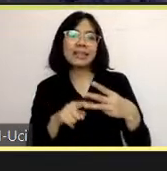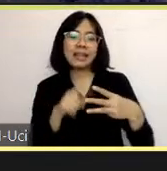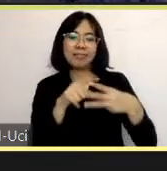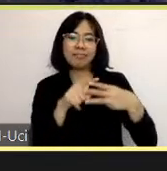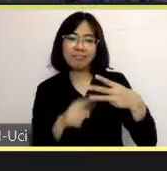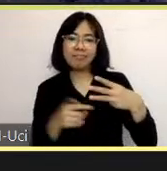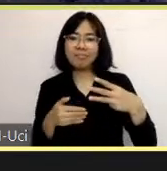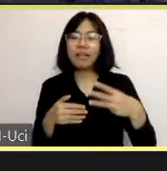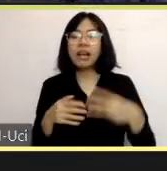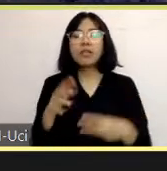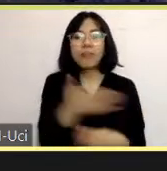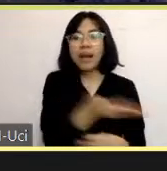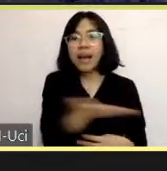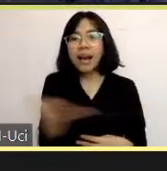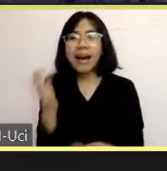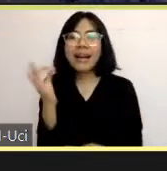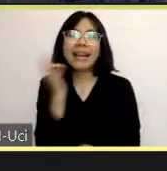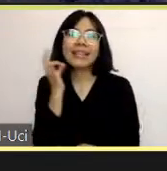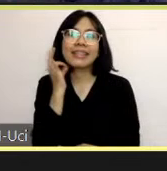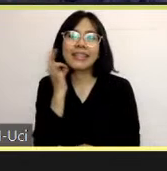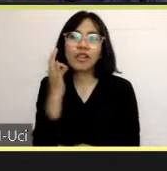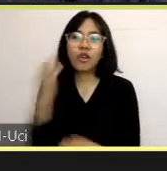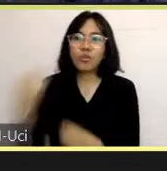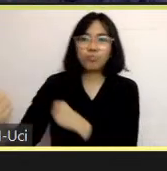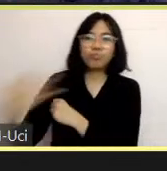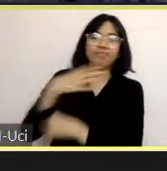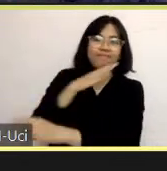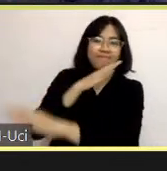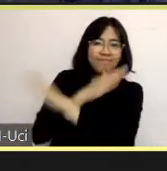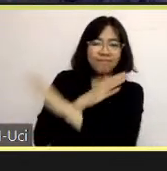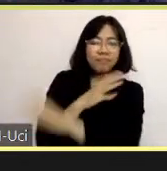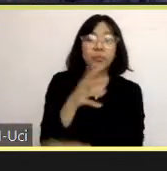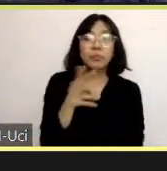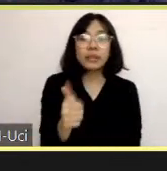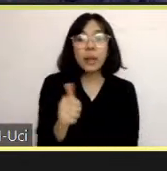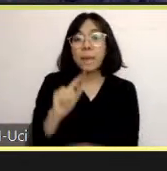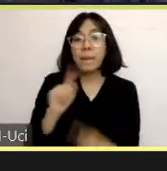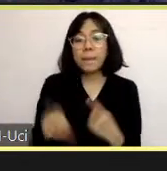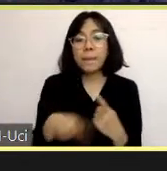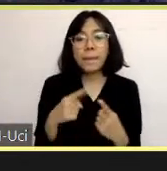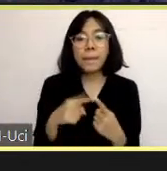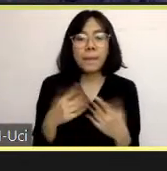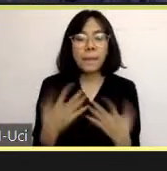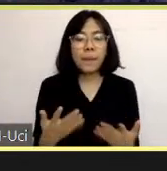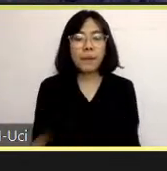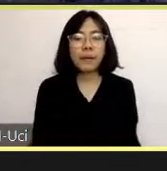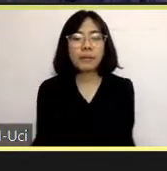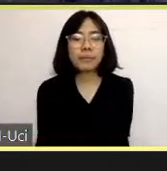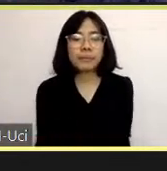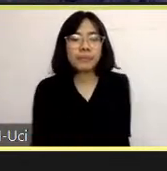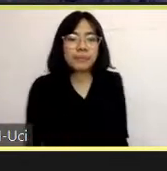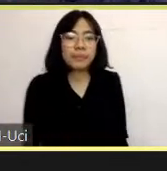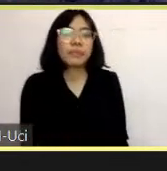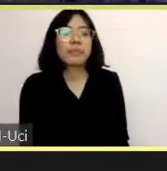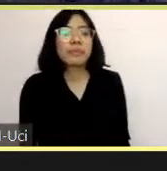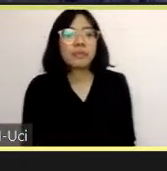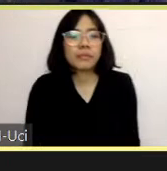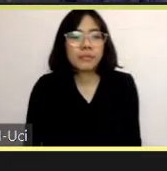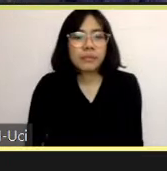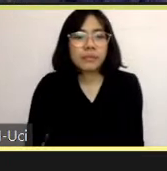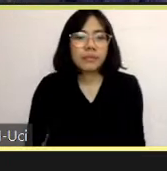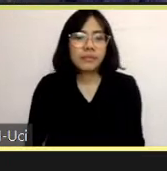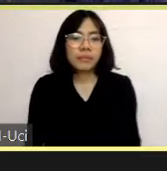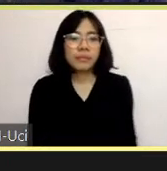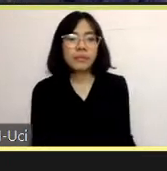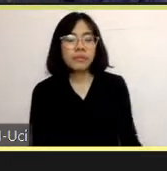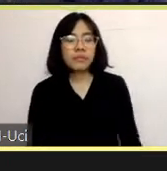terhadap tindakan represi ini berkurang. Yang pertama adalah kita perlu men-challenge aturan dan kebijakan yang